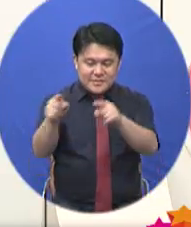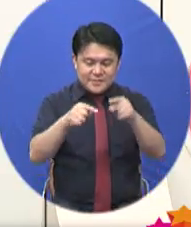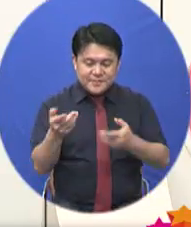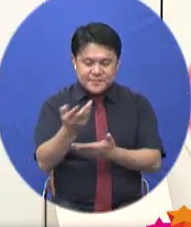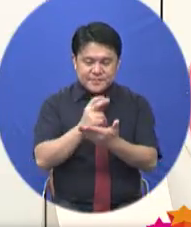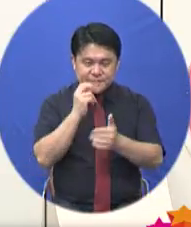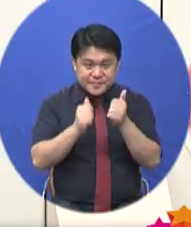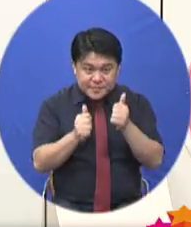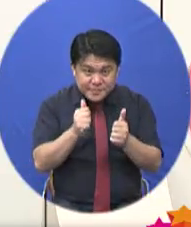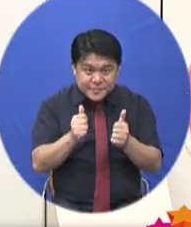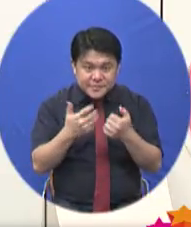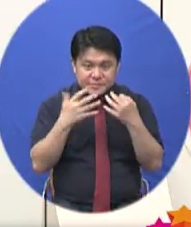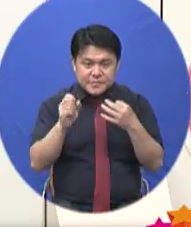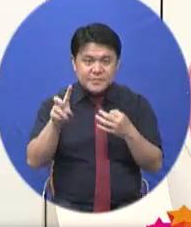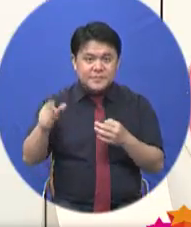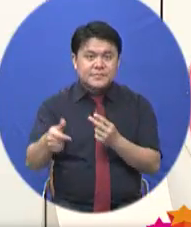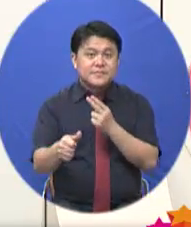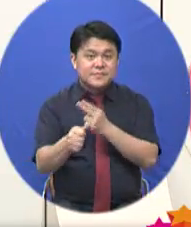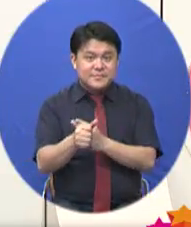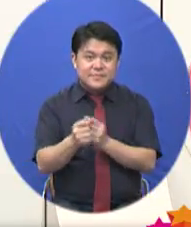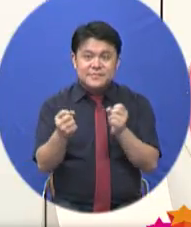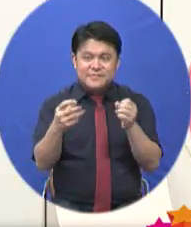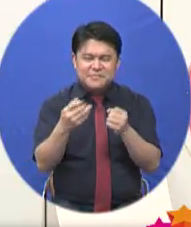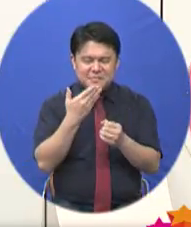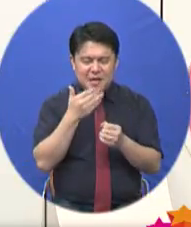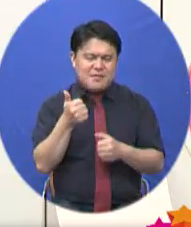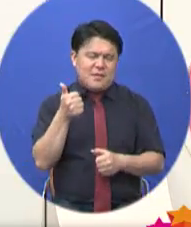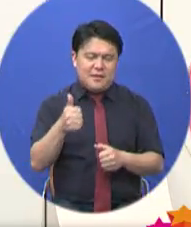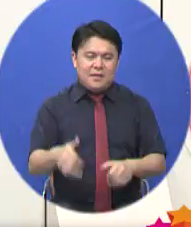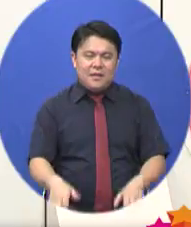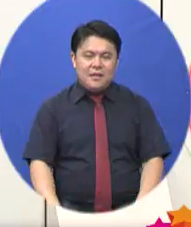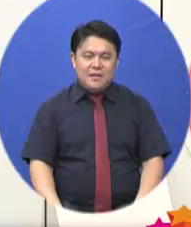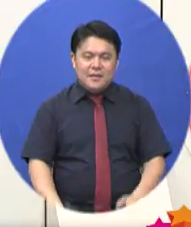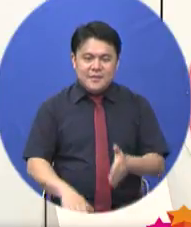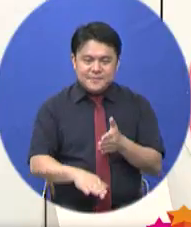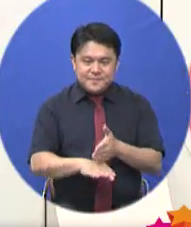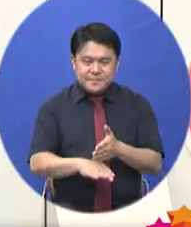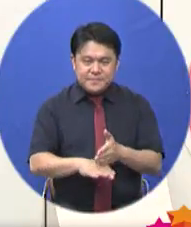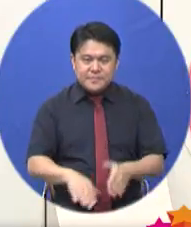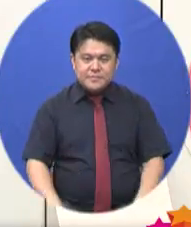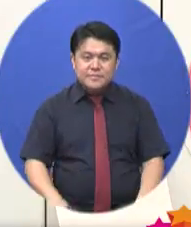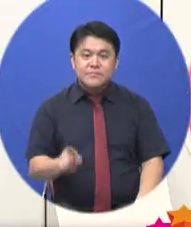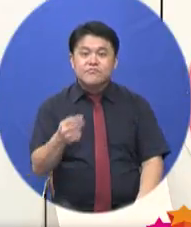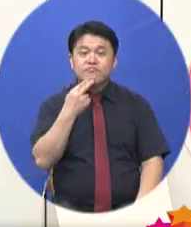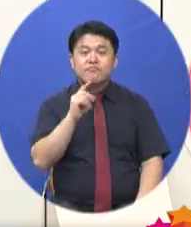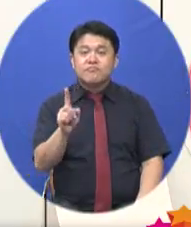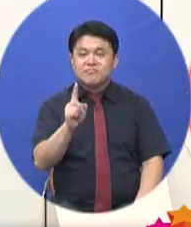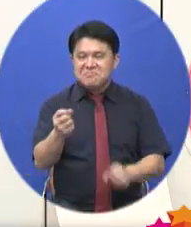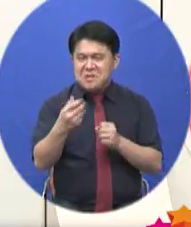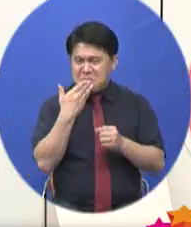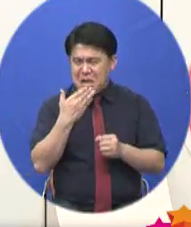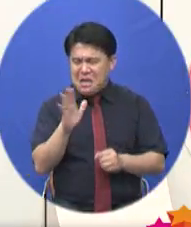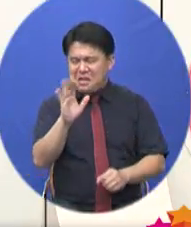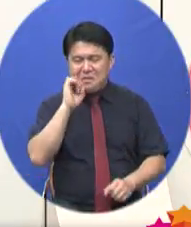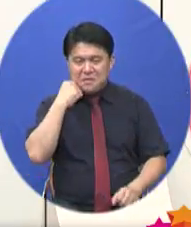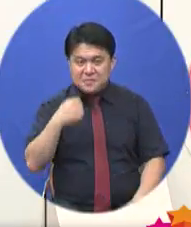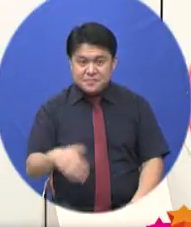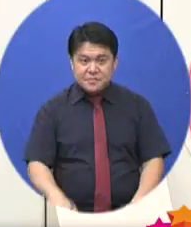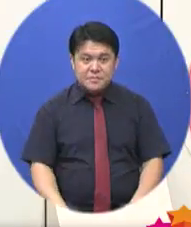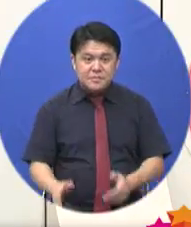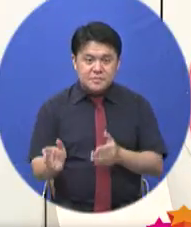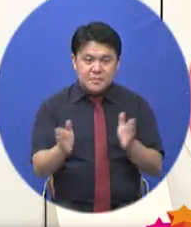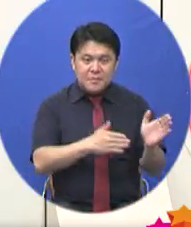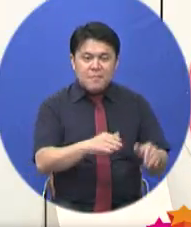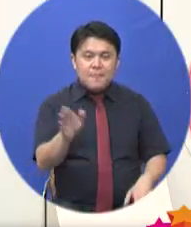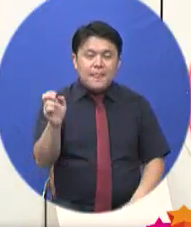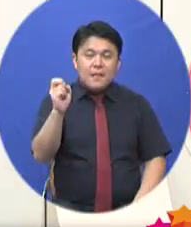노래자이라는 게 김용만 선생하고 같이 얘기하고 전화하고 그러지. 네. 고맙습니다. 이거 없었으면 이제 대화를 안 해보겠어요. 그러고요.